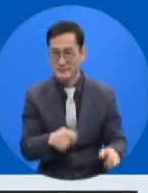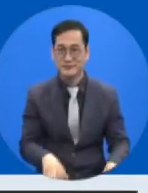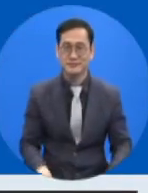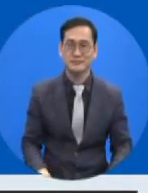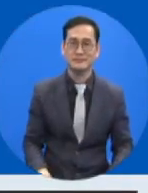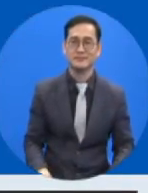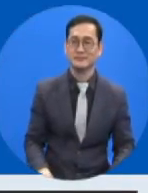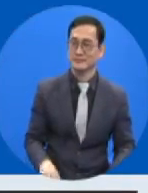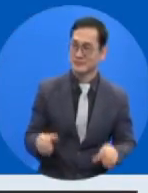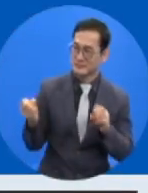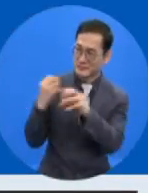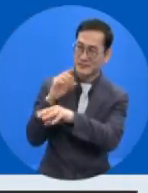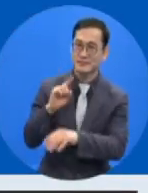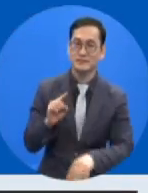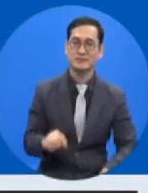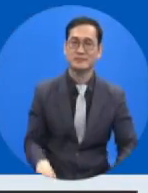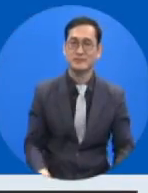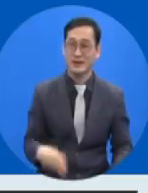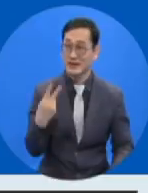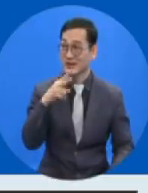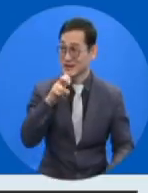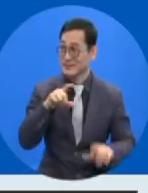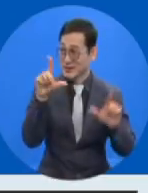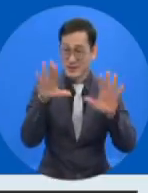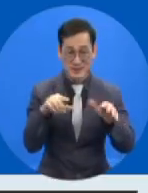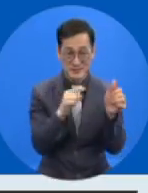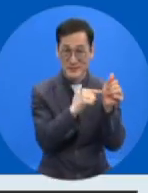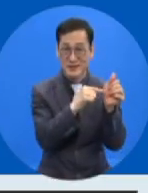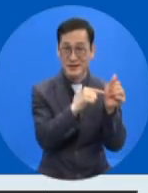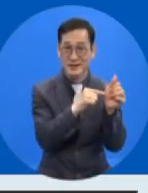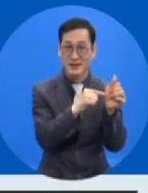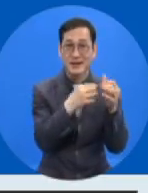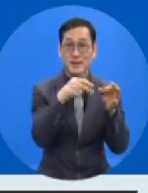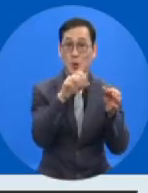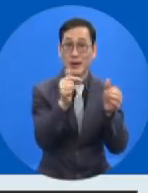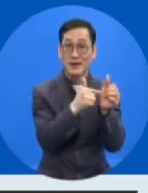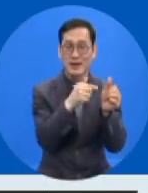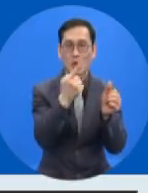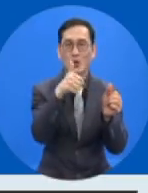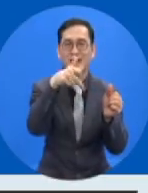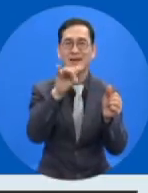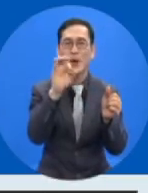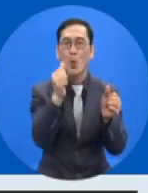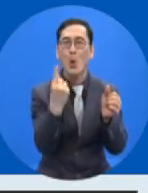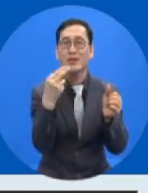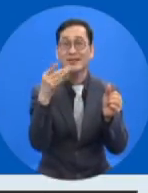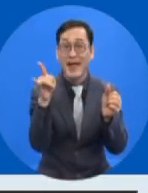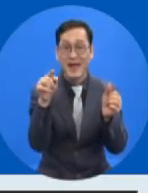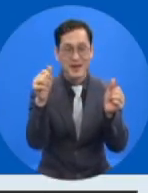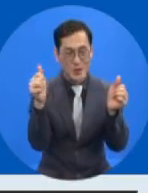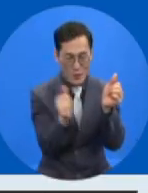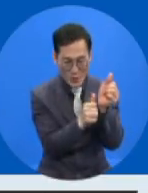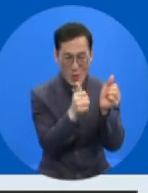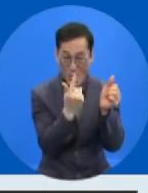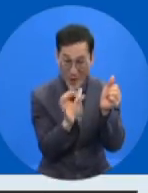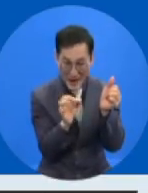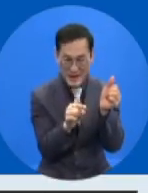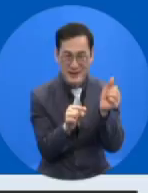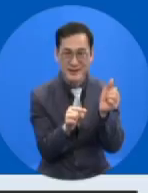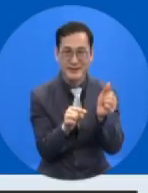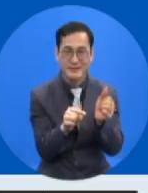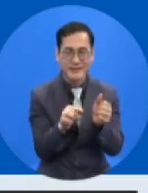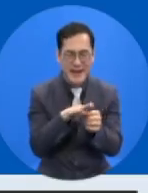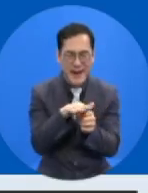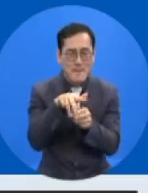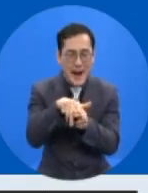2020년 지금 김종인 위원장이 돈키호테고 황교안 대표가 에마고 박형준 교수가 희종이라면 2016년 지난 선거를